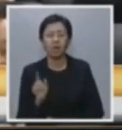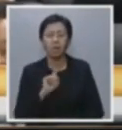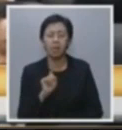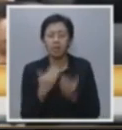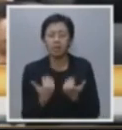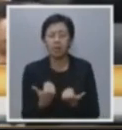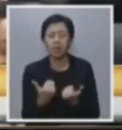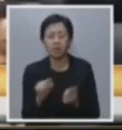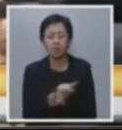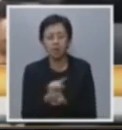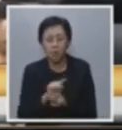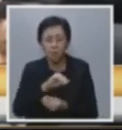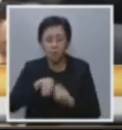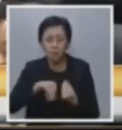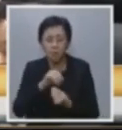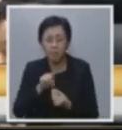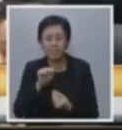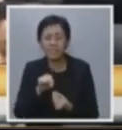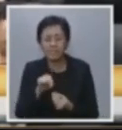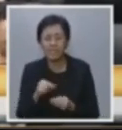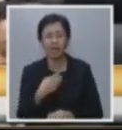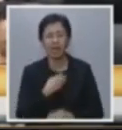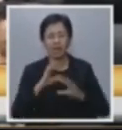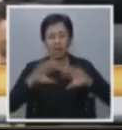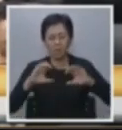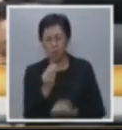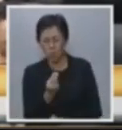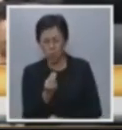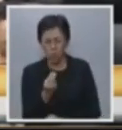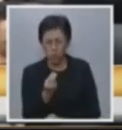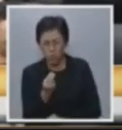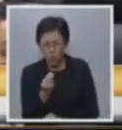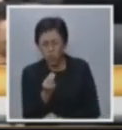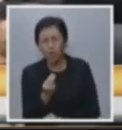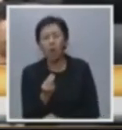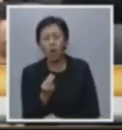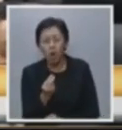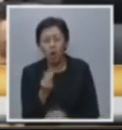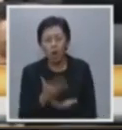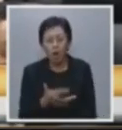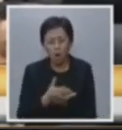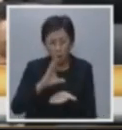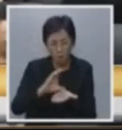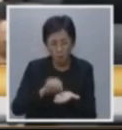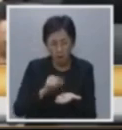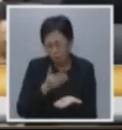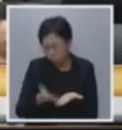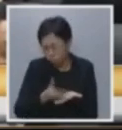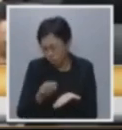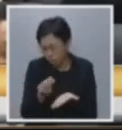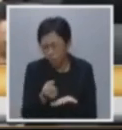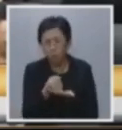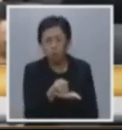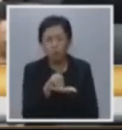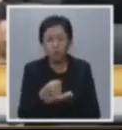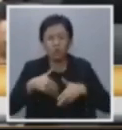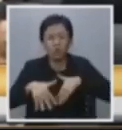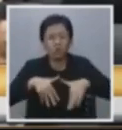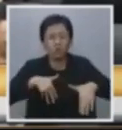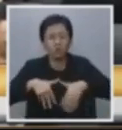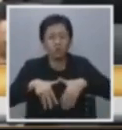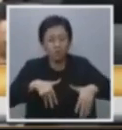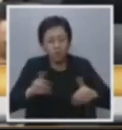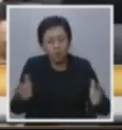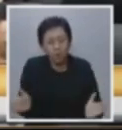ริงๆผมอยากที่จะเห็นรัฐบาลเร่งรีบในการใช้เงินงบประมาณในการช่วยประชาชนใน